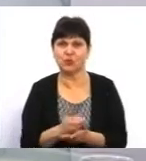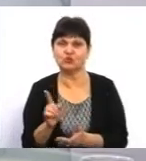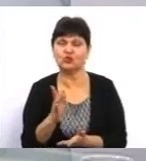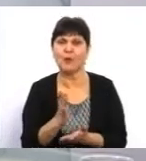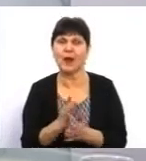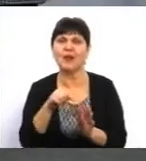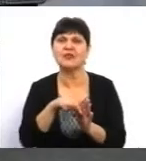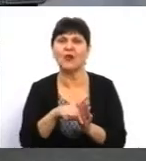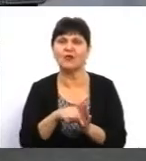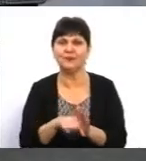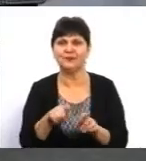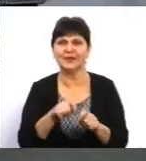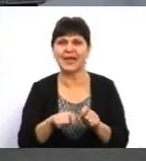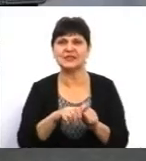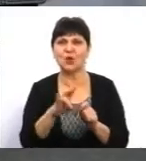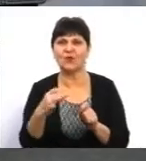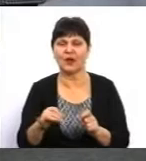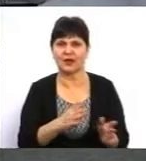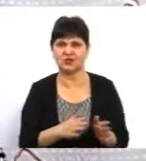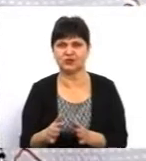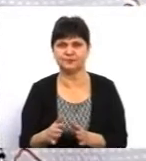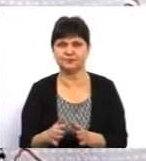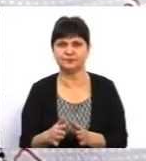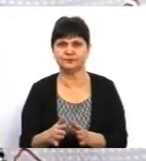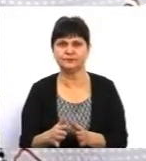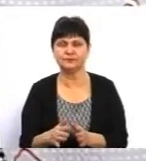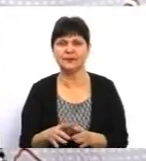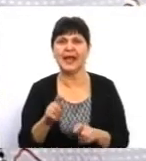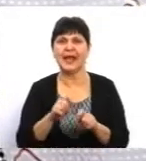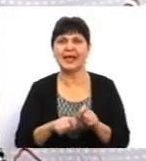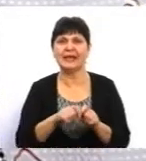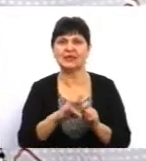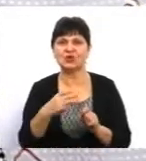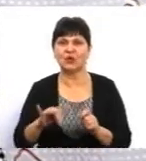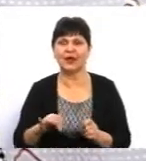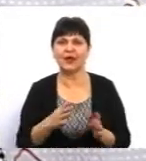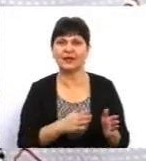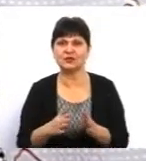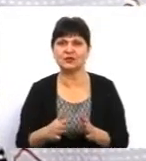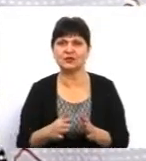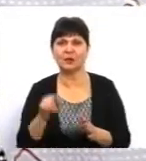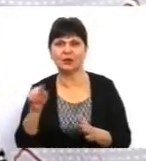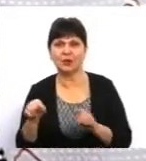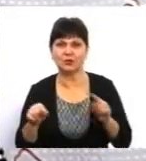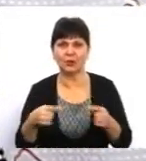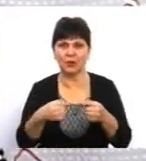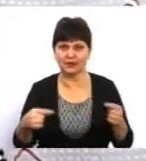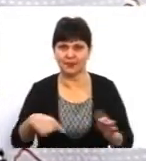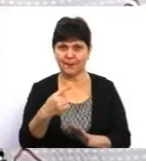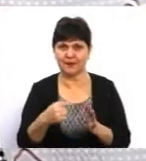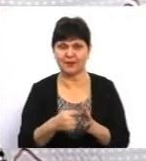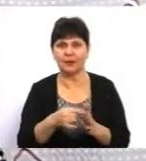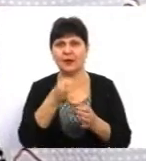увазі тестовий режим? Ви знаєте, тестовий режим має під собою і ті, і інші питання. Тому що будь-яке